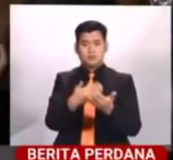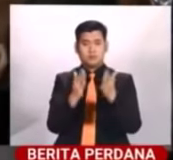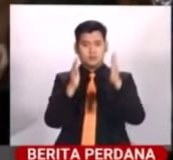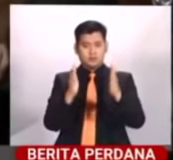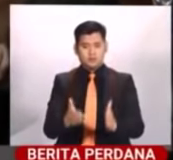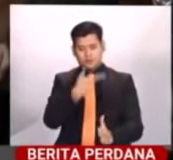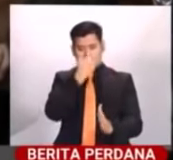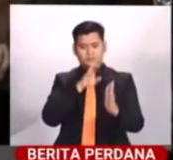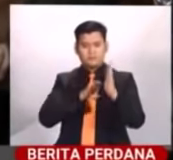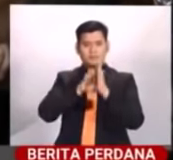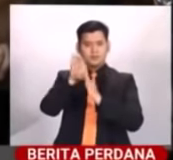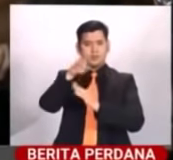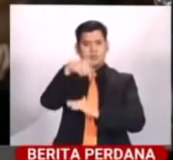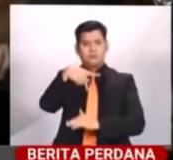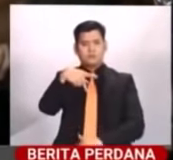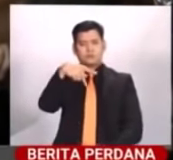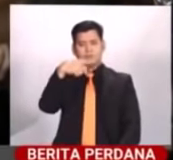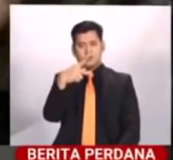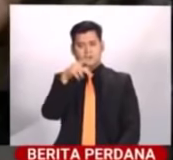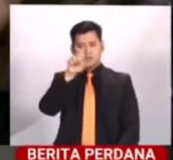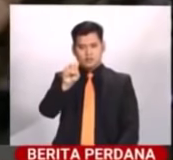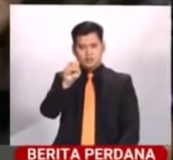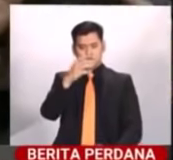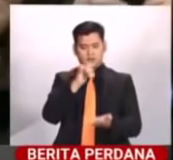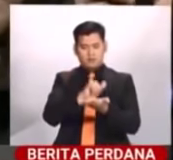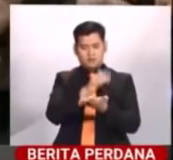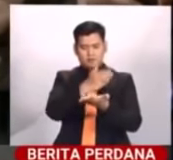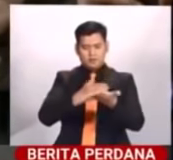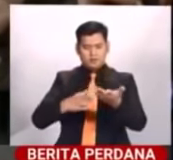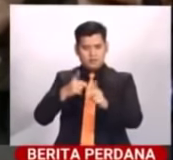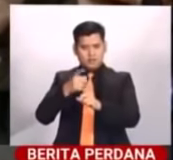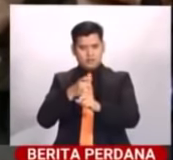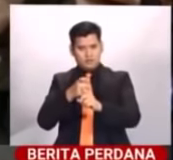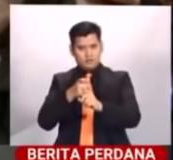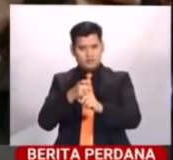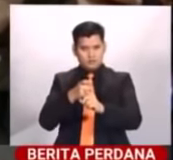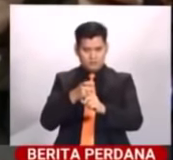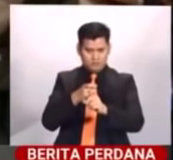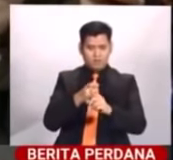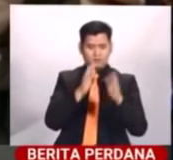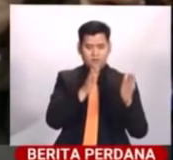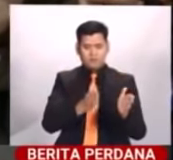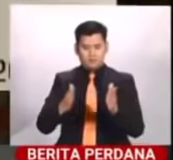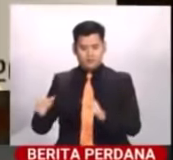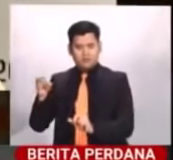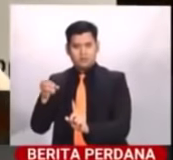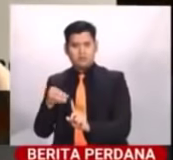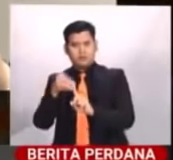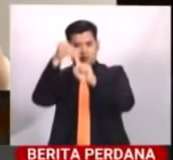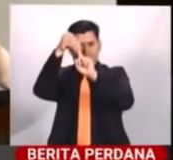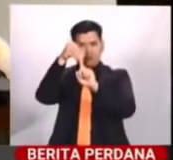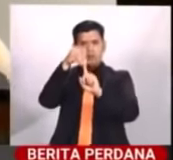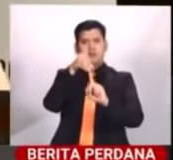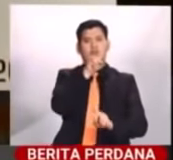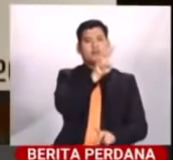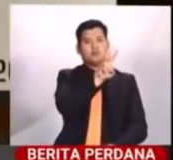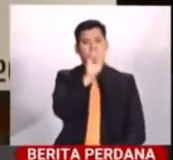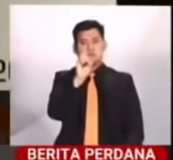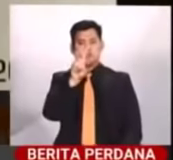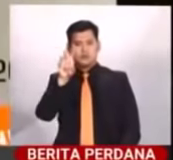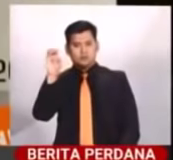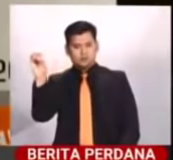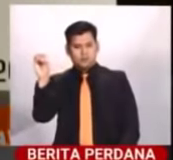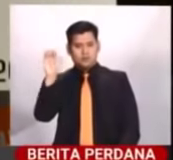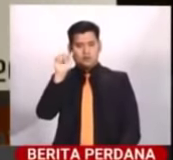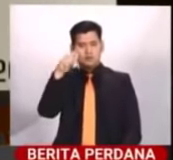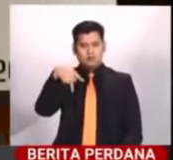memandangkan pembangunan PKS adalah sebahagian daripada agenda utama APEC 2020. Dan apa